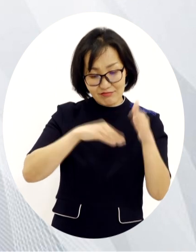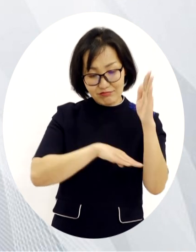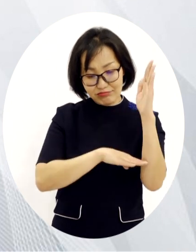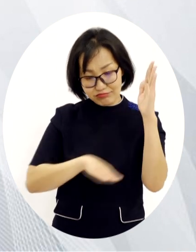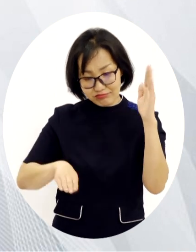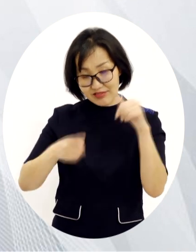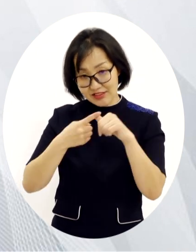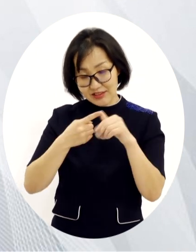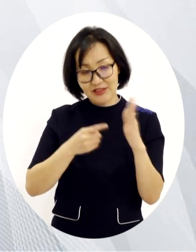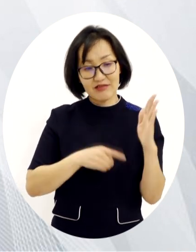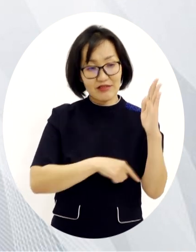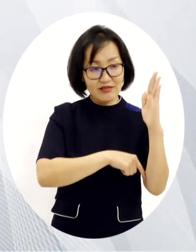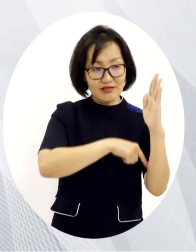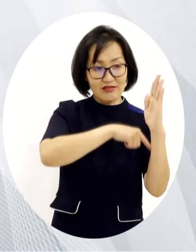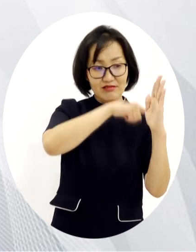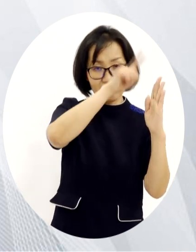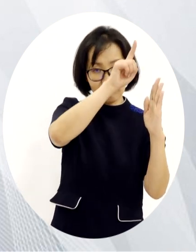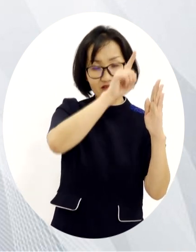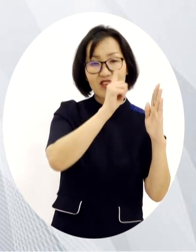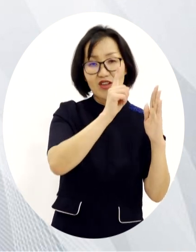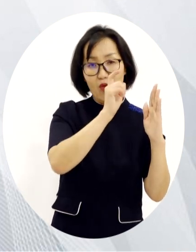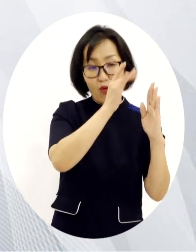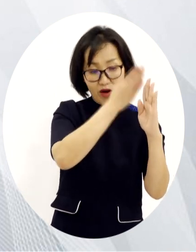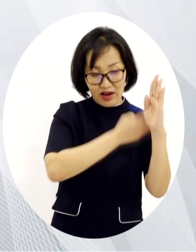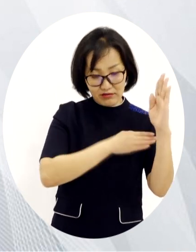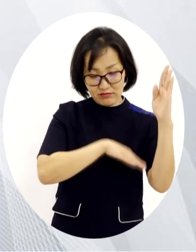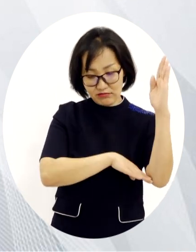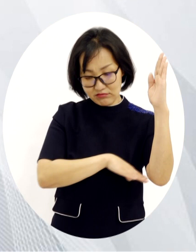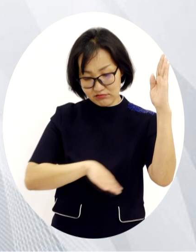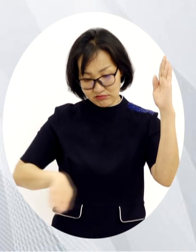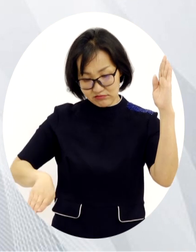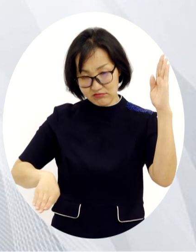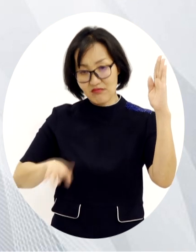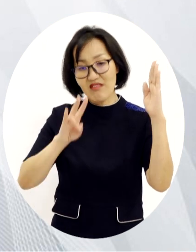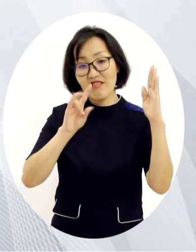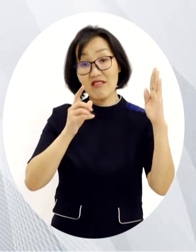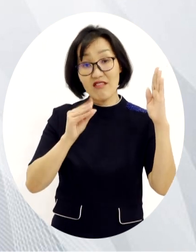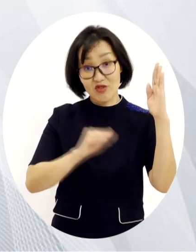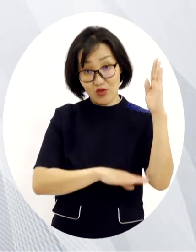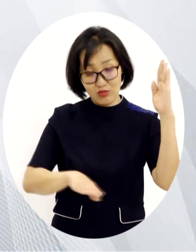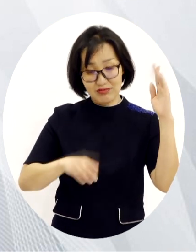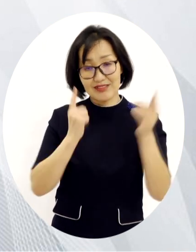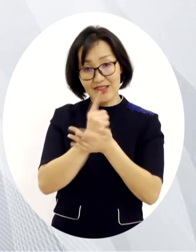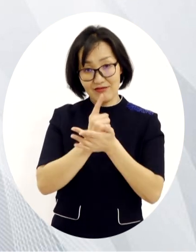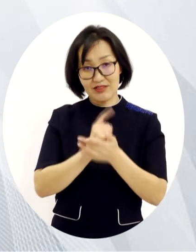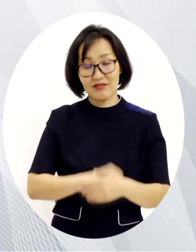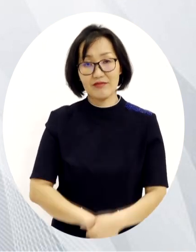хэвтэй тэнхлэгийн нэр хуваар, босоо тэнхлэгийн нэр хуваар. За тэгээд нэгжийн урт байх нь.